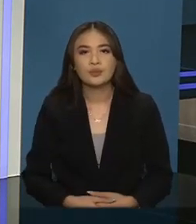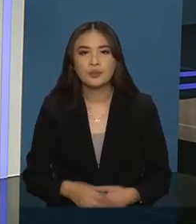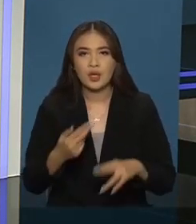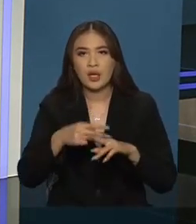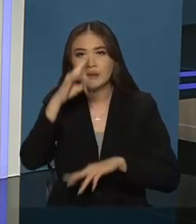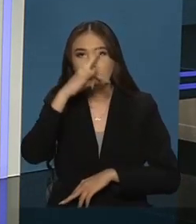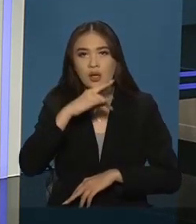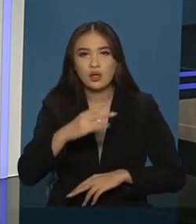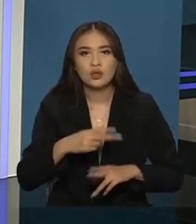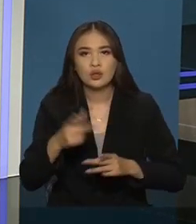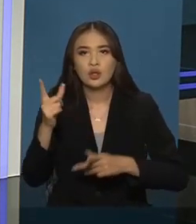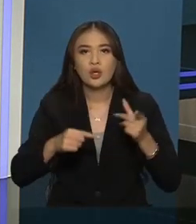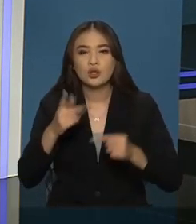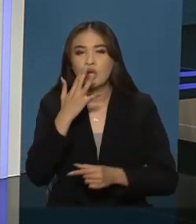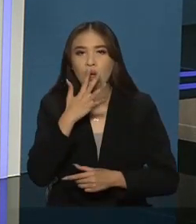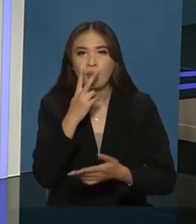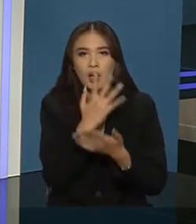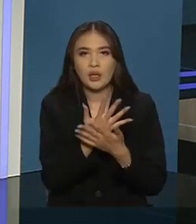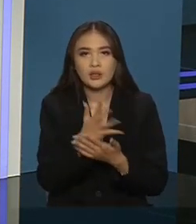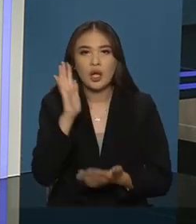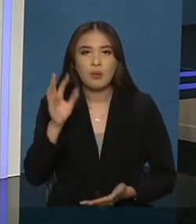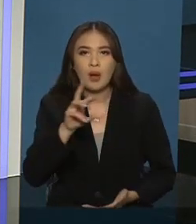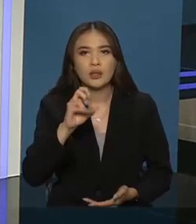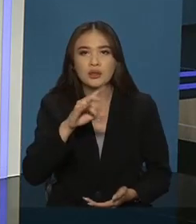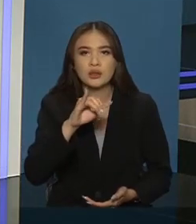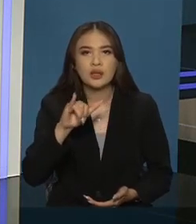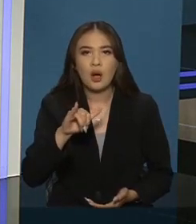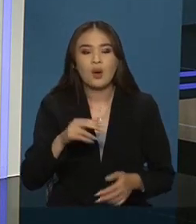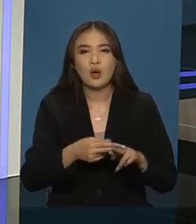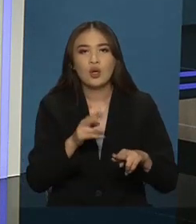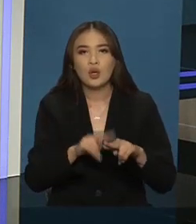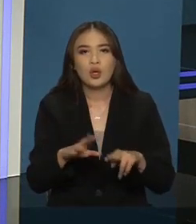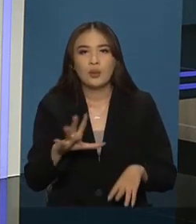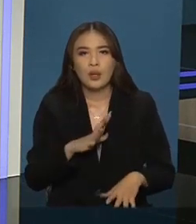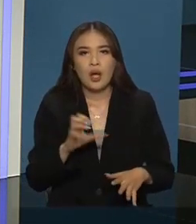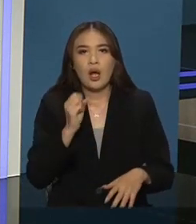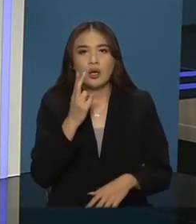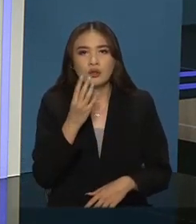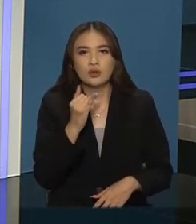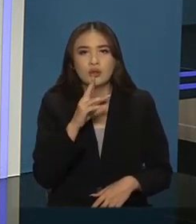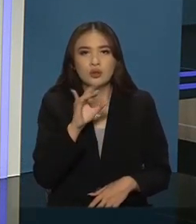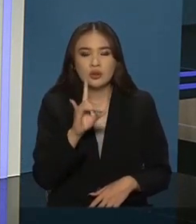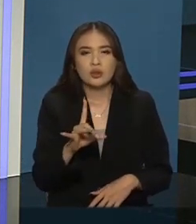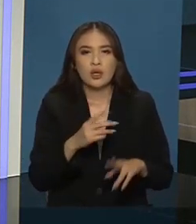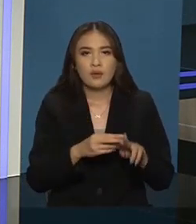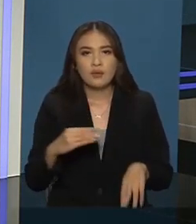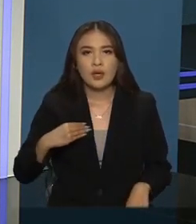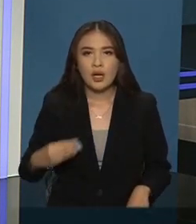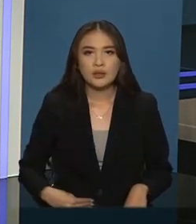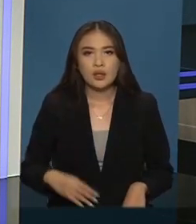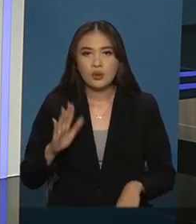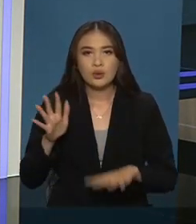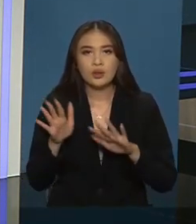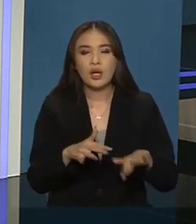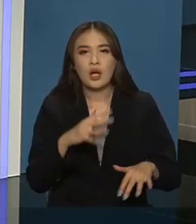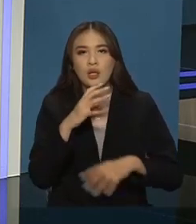Қазақстанның сүт өнімдері шетелде таныстырылады. Маңғыстаудағы Түпқараған ауданының Ақшұқыр ауылында тұратын Кобзевтер отбасы Францияда өтетін халықаралық